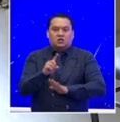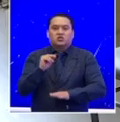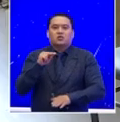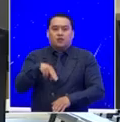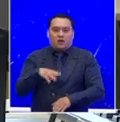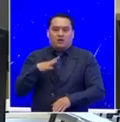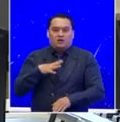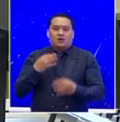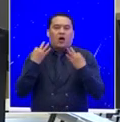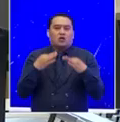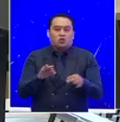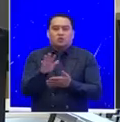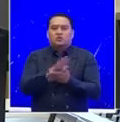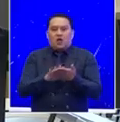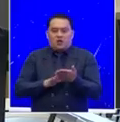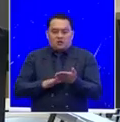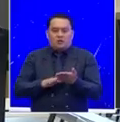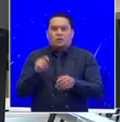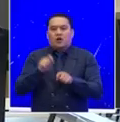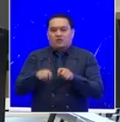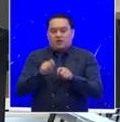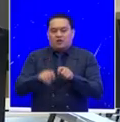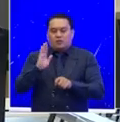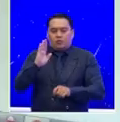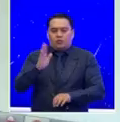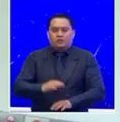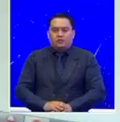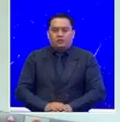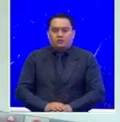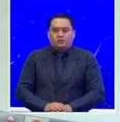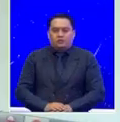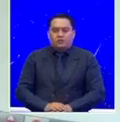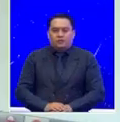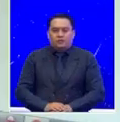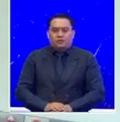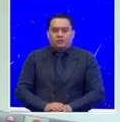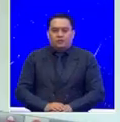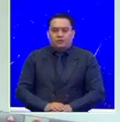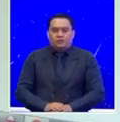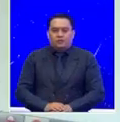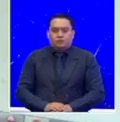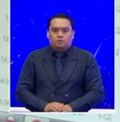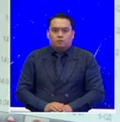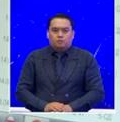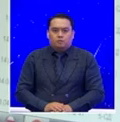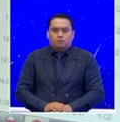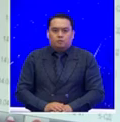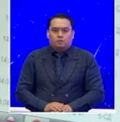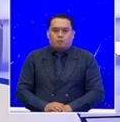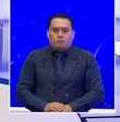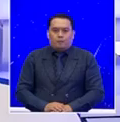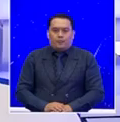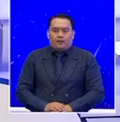ЧП все одобренные заявки будут подвергнуты проверке. Гульмира Тимиргалиева, Надир Хамзин, телеканал ЖТСУ, Талдыкурган.